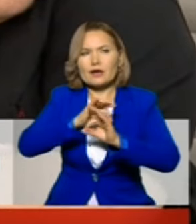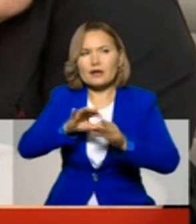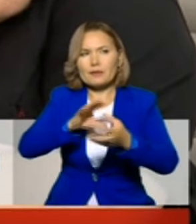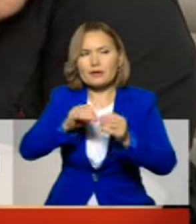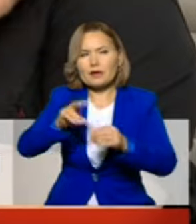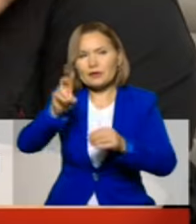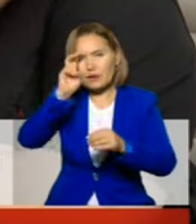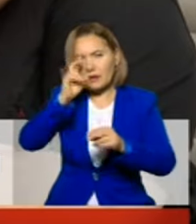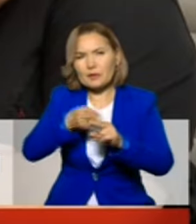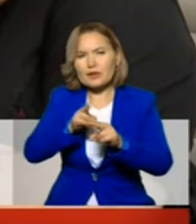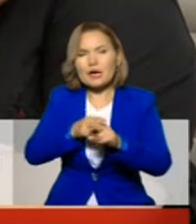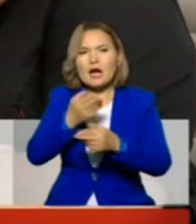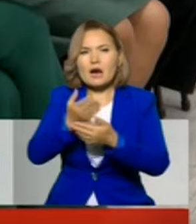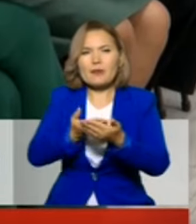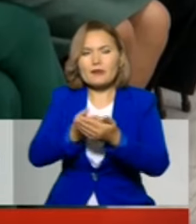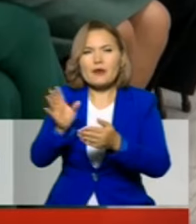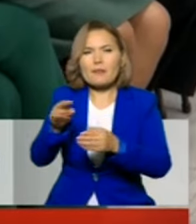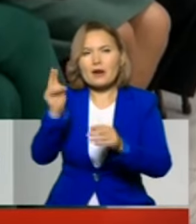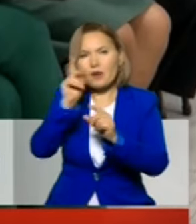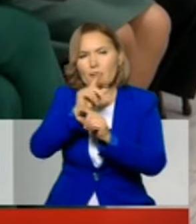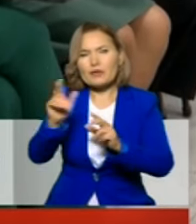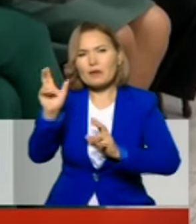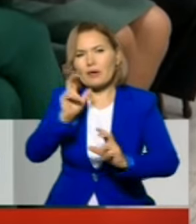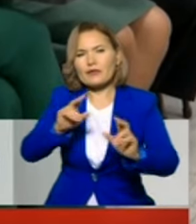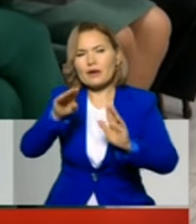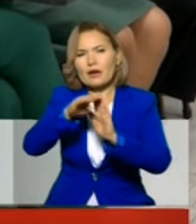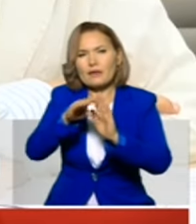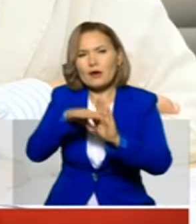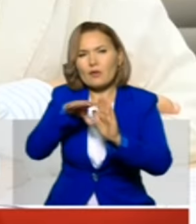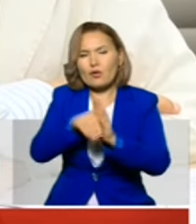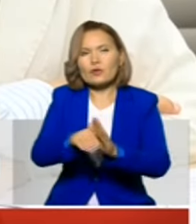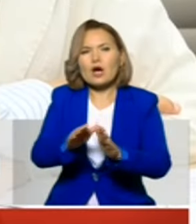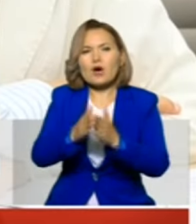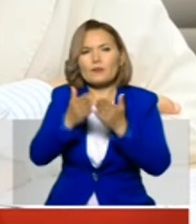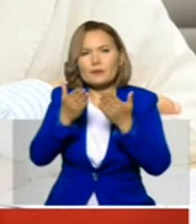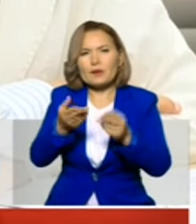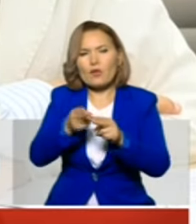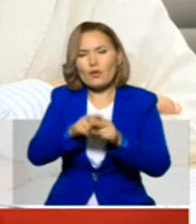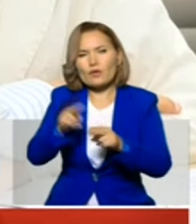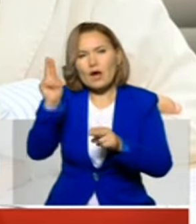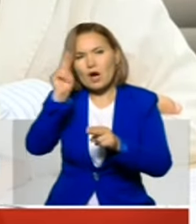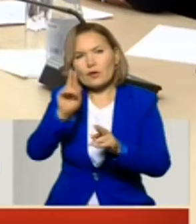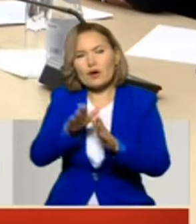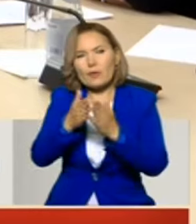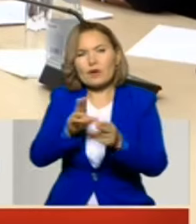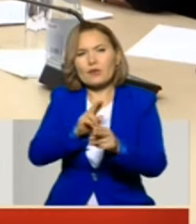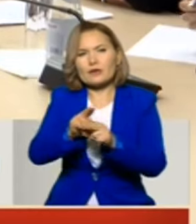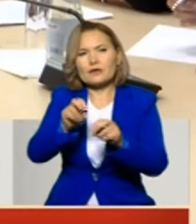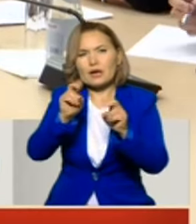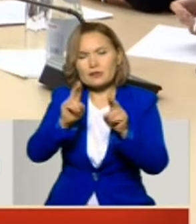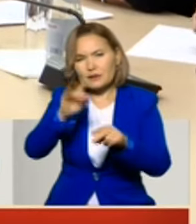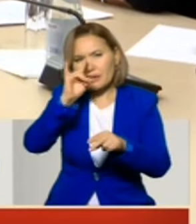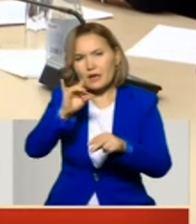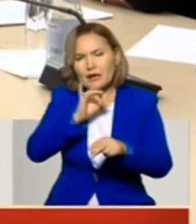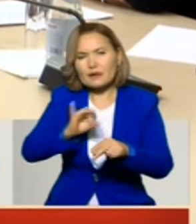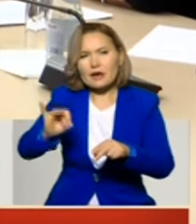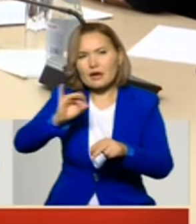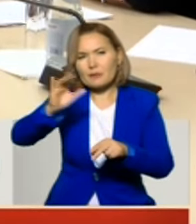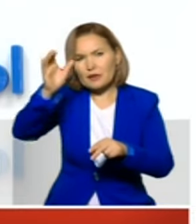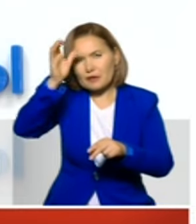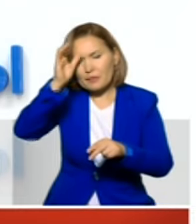айтты. Мемлекеттік кеңесші барлық мектеп және университет бағдарламаларына, оқулықтар мен оқу құралдарына арқау болатын Қазақстан